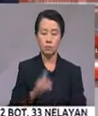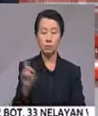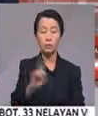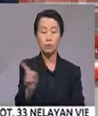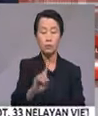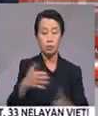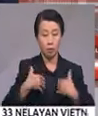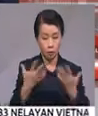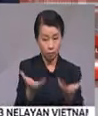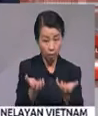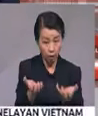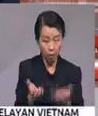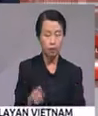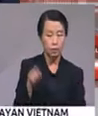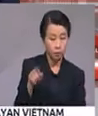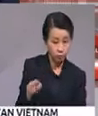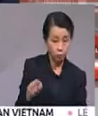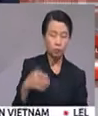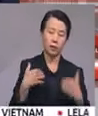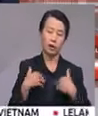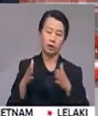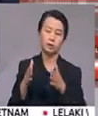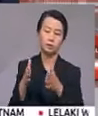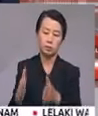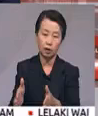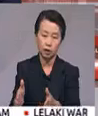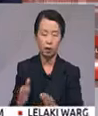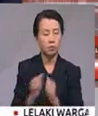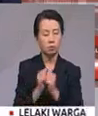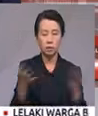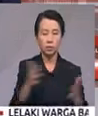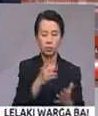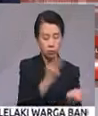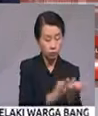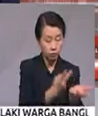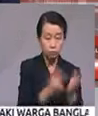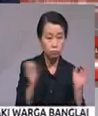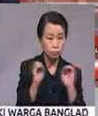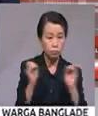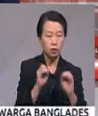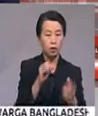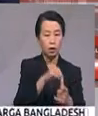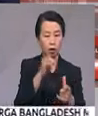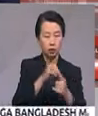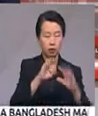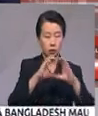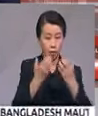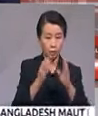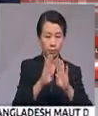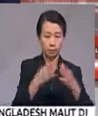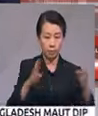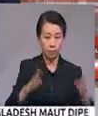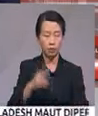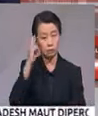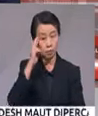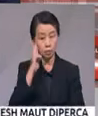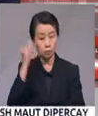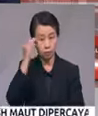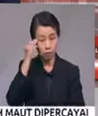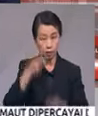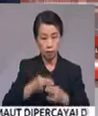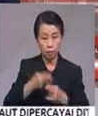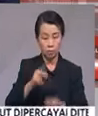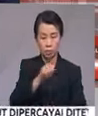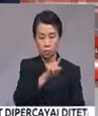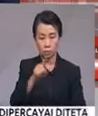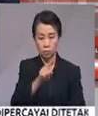Di mana ada kemahuan, di situ ada jalan. Tanpa mendapatkan sebarang kursus atau menghadiri kelas bahasa, seorang remaja Melayu bernama Muhammad